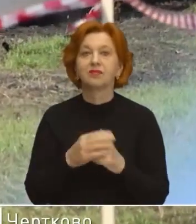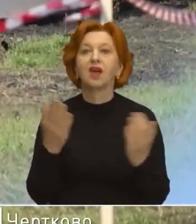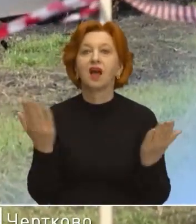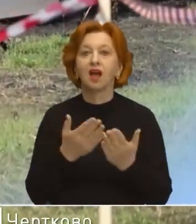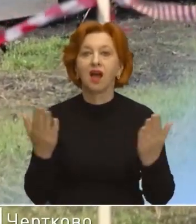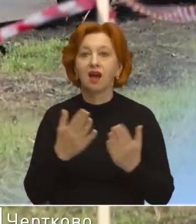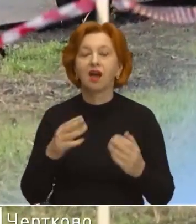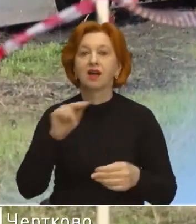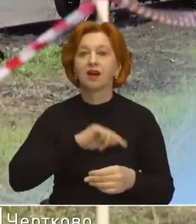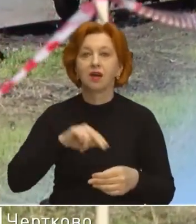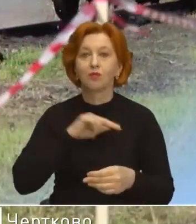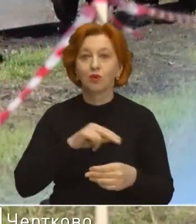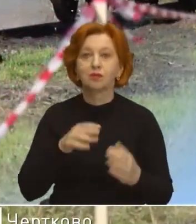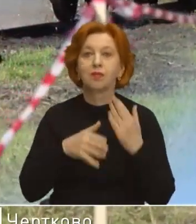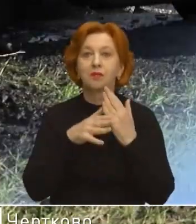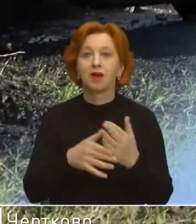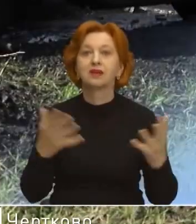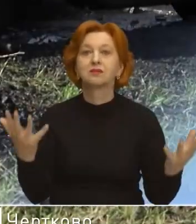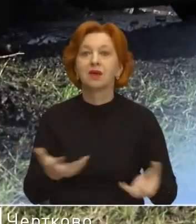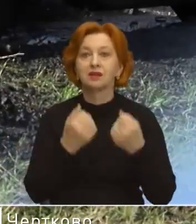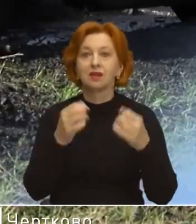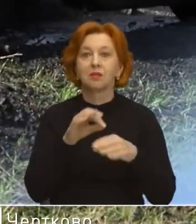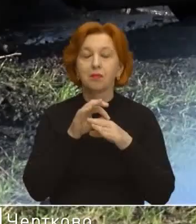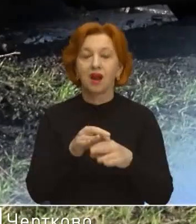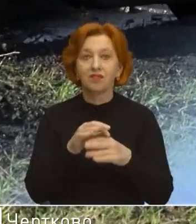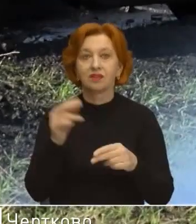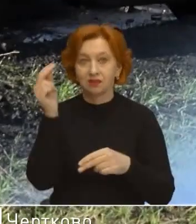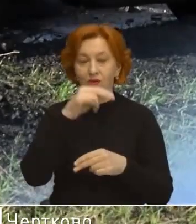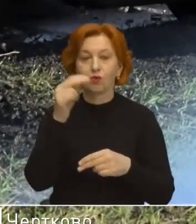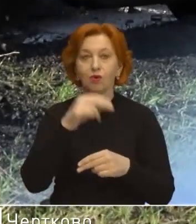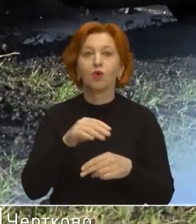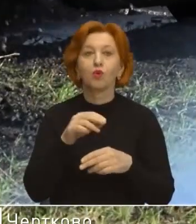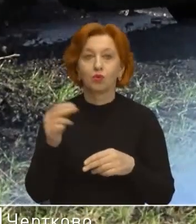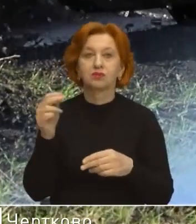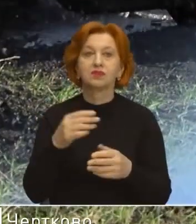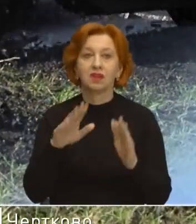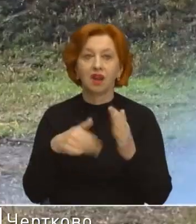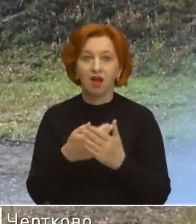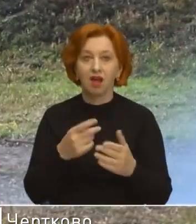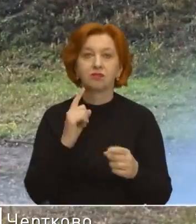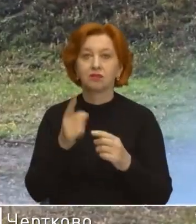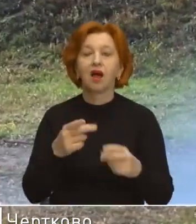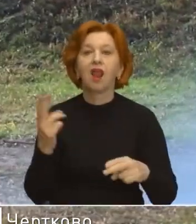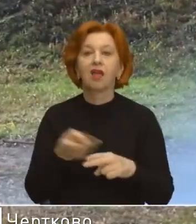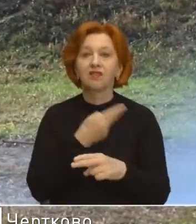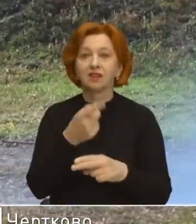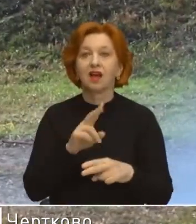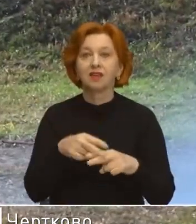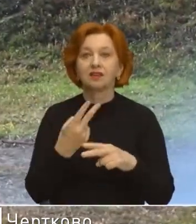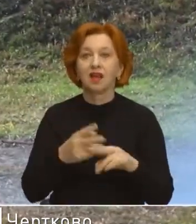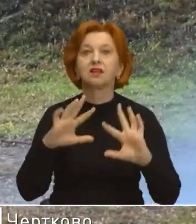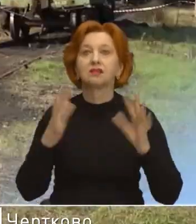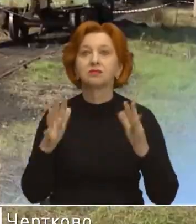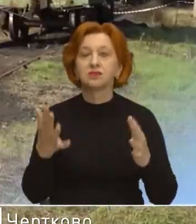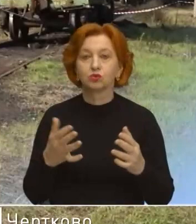Такая разработка помогает спасателям дистанционно проводить тушение в зонах очага, особенно при ликвидации разлива химически